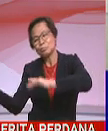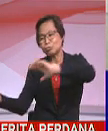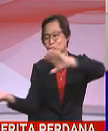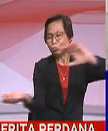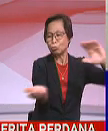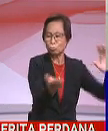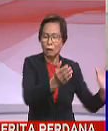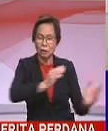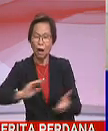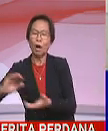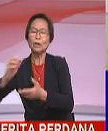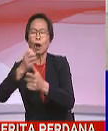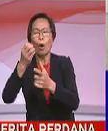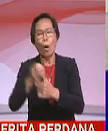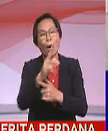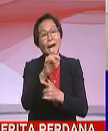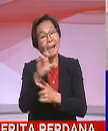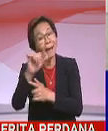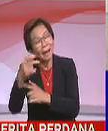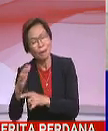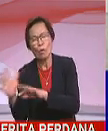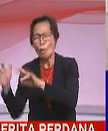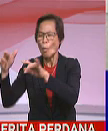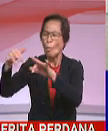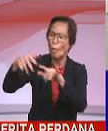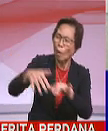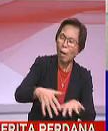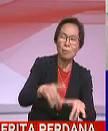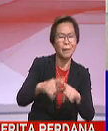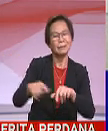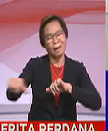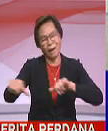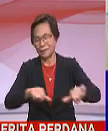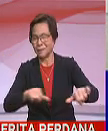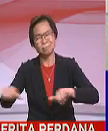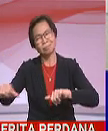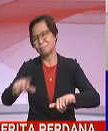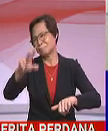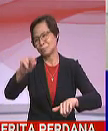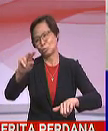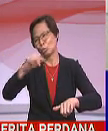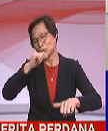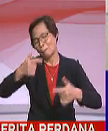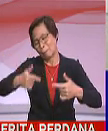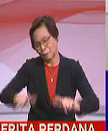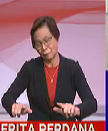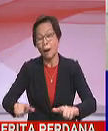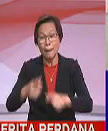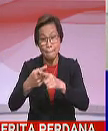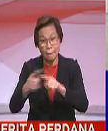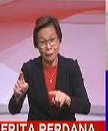datang yang berkelah, datang beramai-ramai, sedangkan aktiviti itu tidak dibenarkan.